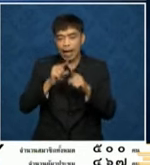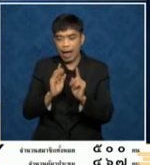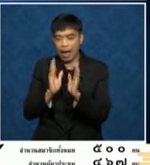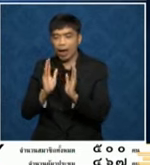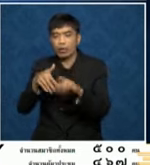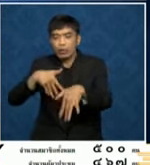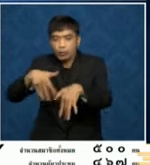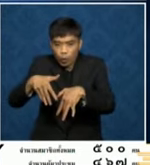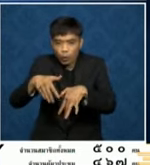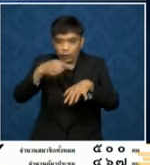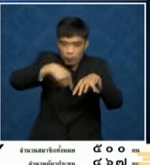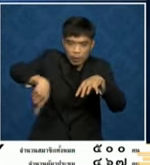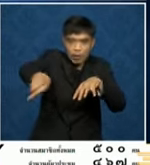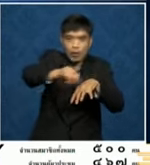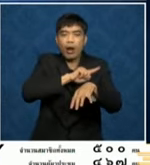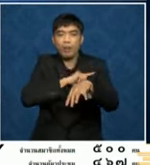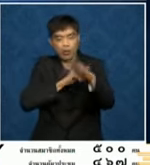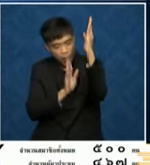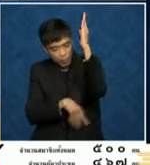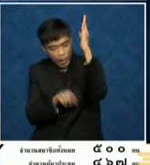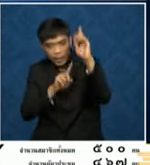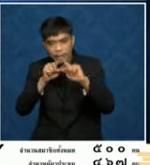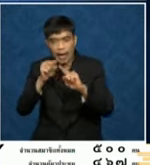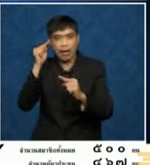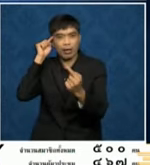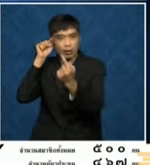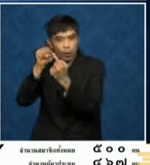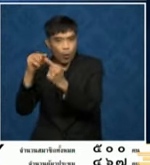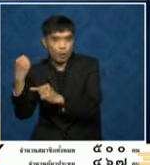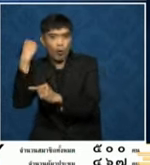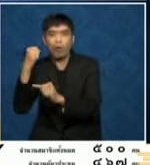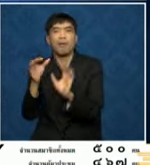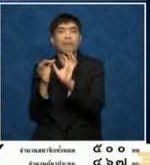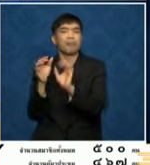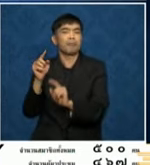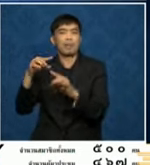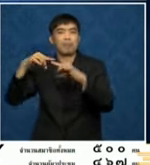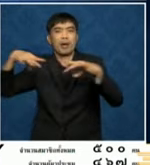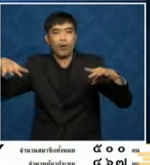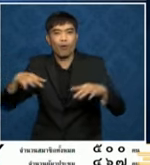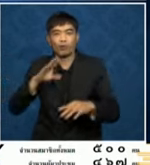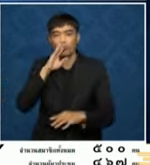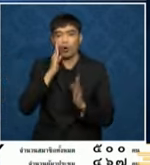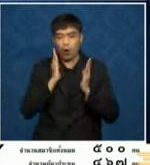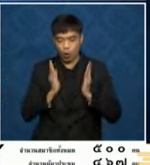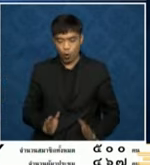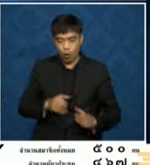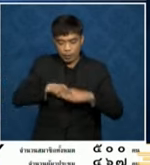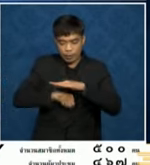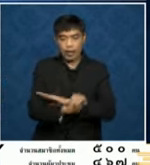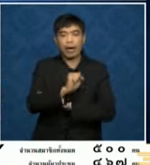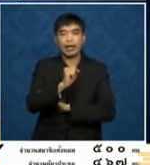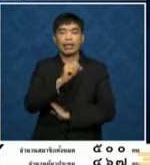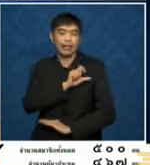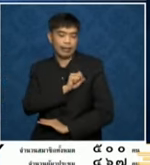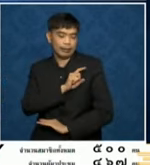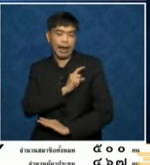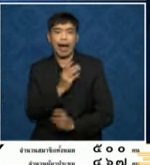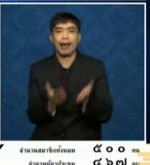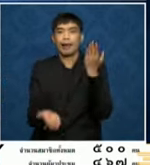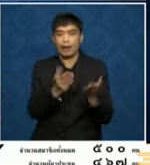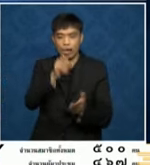ตั้งทุกอย่างบนหลักของความมั่นคงนั่นไม่ใช่ชีวิตมนุษย์เราค่ะไม่ว่าทุกคนศาสนาใดเกิดในชาติใดมีแนวคิดแบบใดก็ต้องล้วน